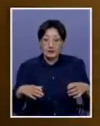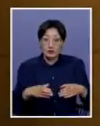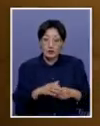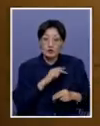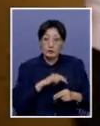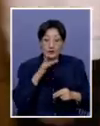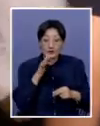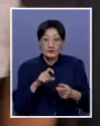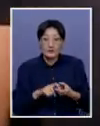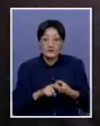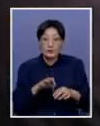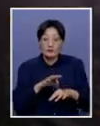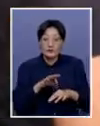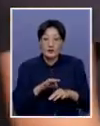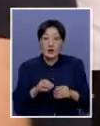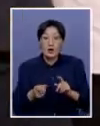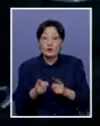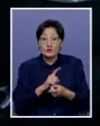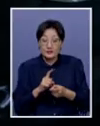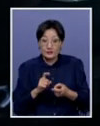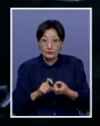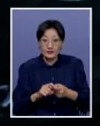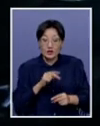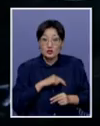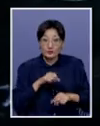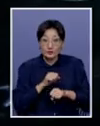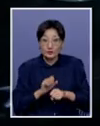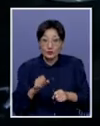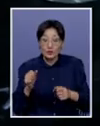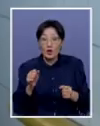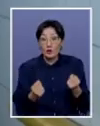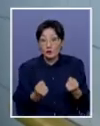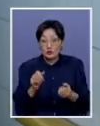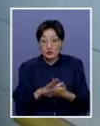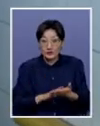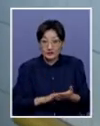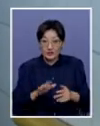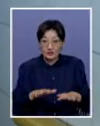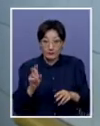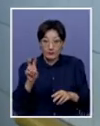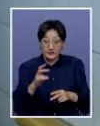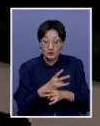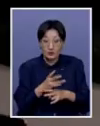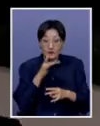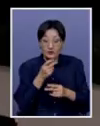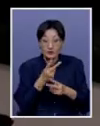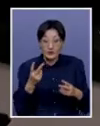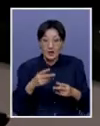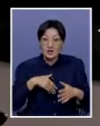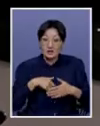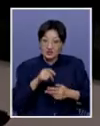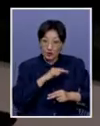жұмыс уақыты пандемияға байланысты өзгертілсе де, қызметін тоқтатпаған көлік жуатын жерге барды. Олар түнгі уақытқа қарамастан қызу